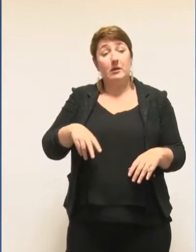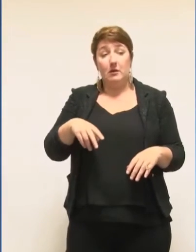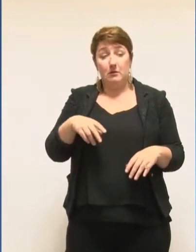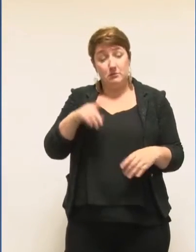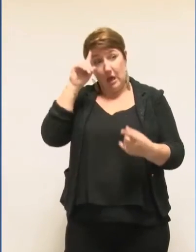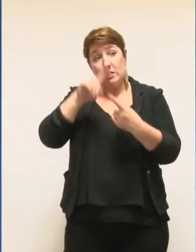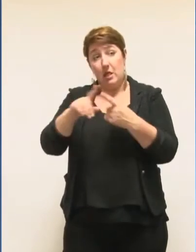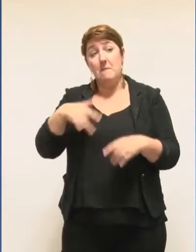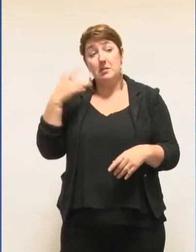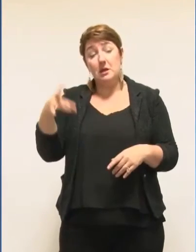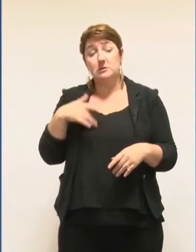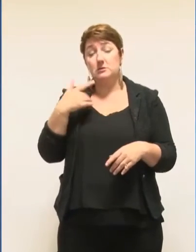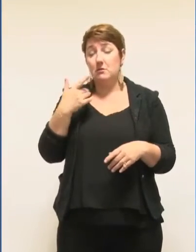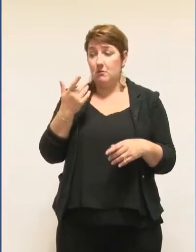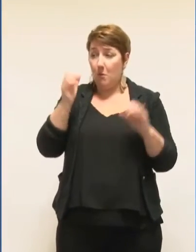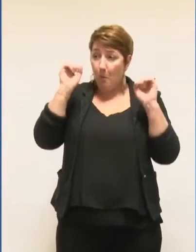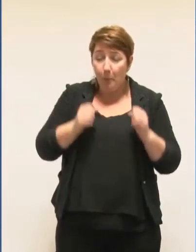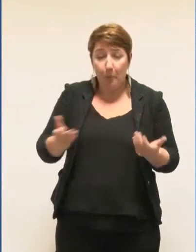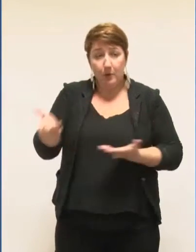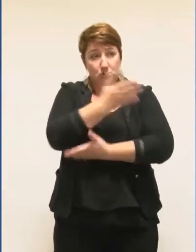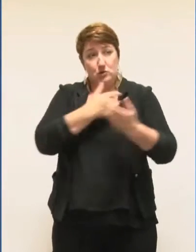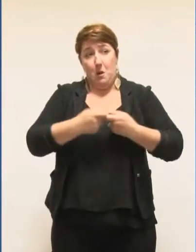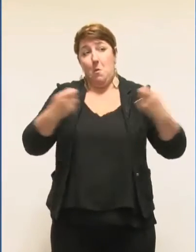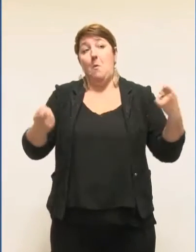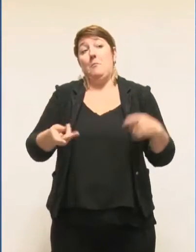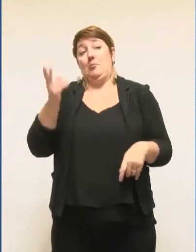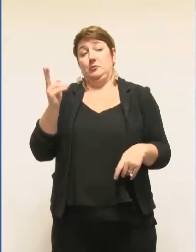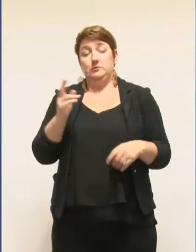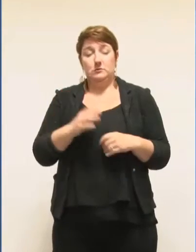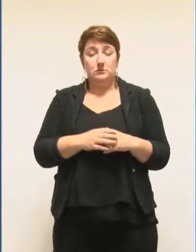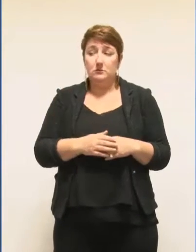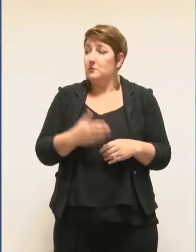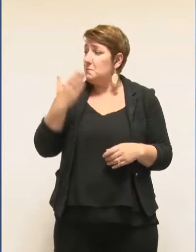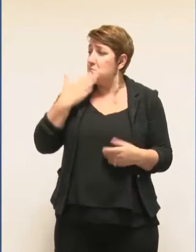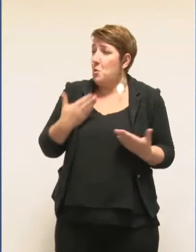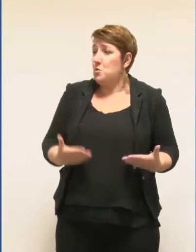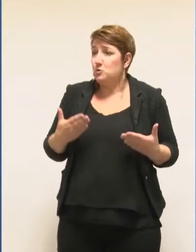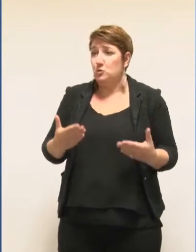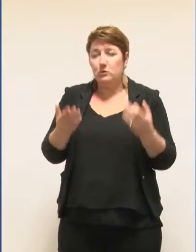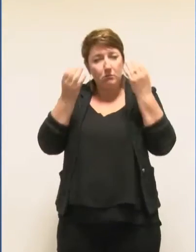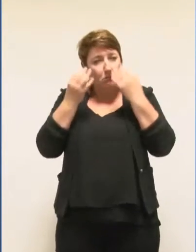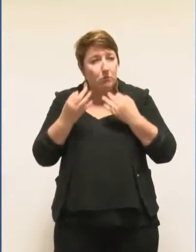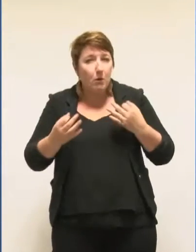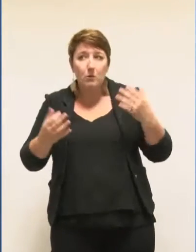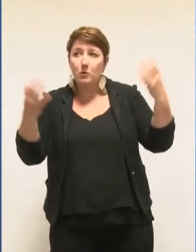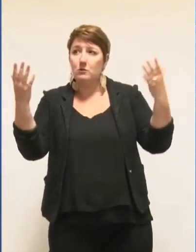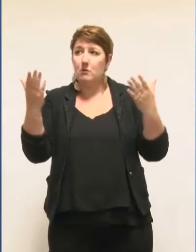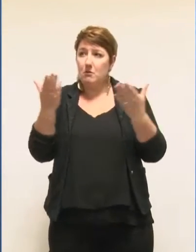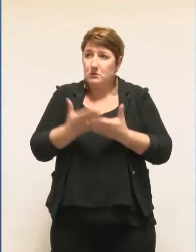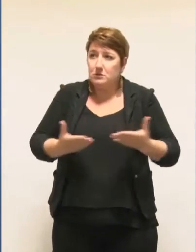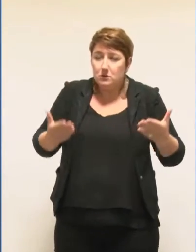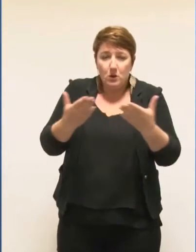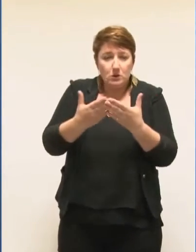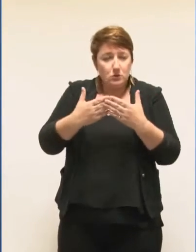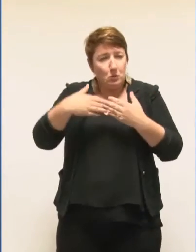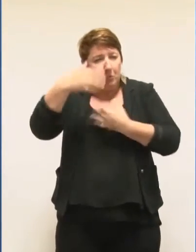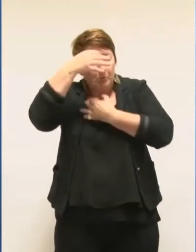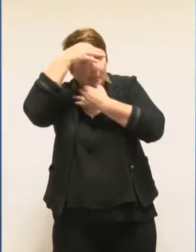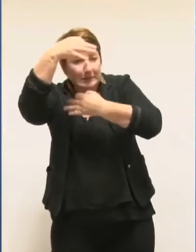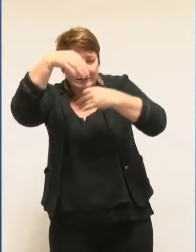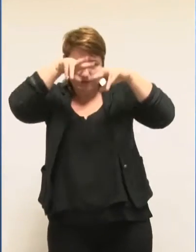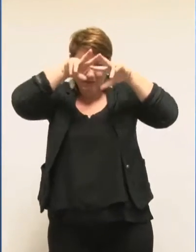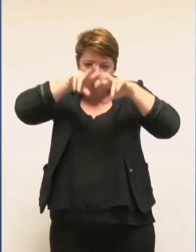des échanges. Nous devrions d'ailleurs aujourd'hui prendre le temps d'analyser précisément et de façon contradictoire les